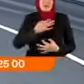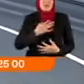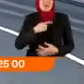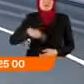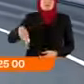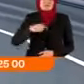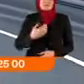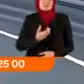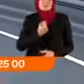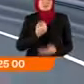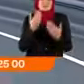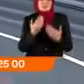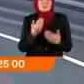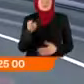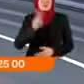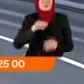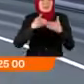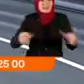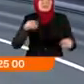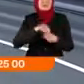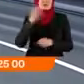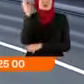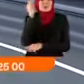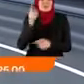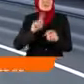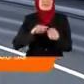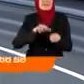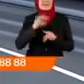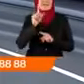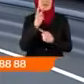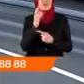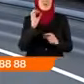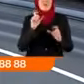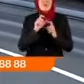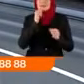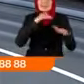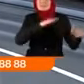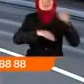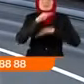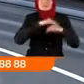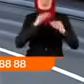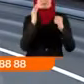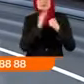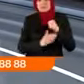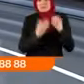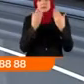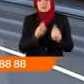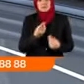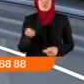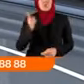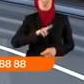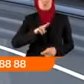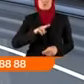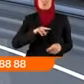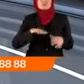önüne geçebilmek için Şile ve Kilyos da denize girmek yasaklanmıştı ne var ki o ölümcül akıntı uyarılarına rağmen sahiller